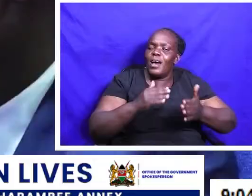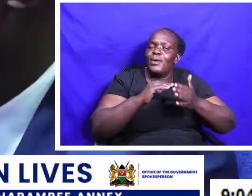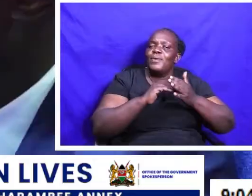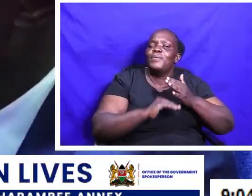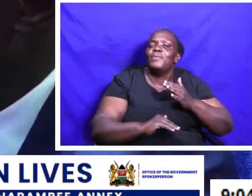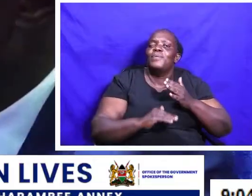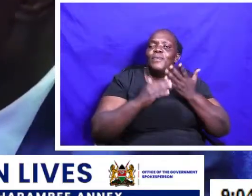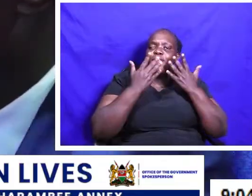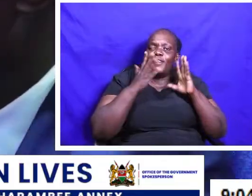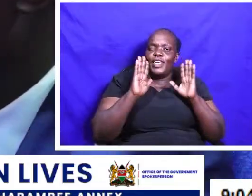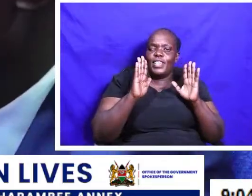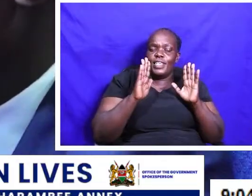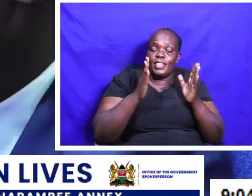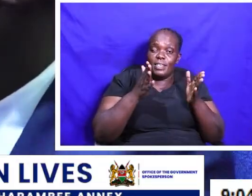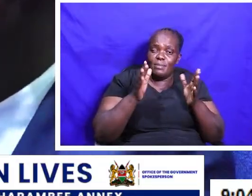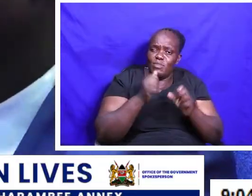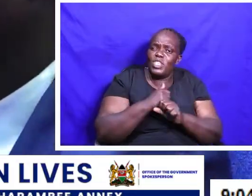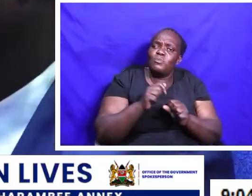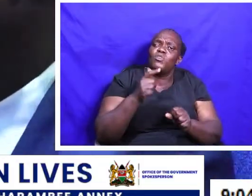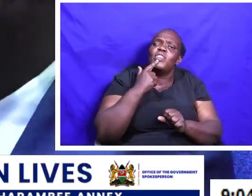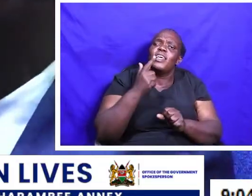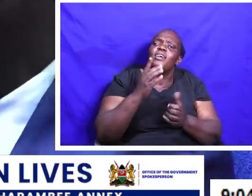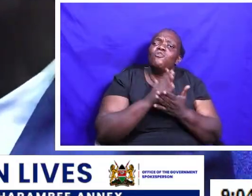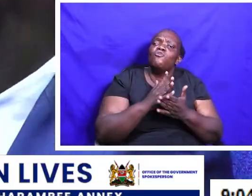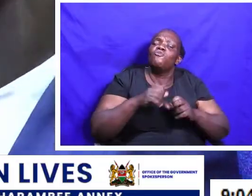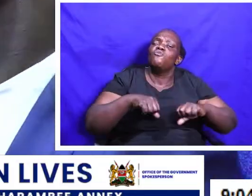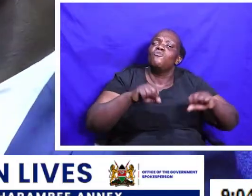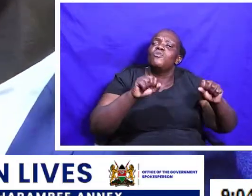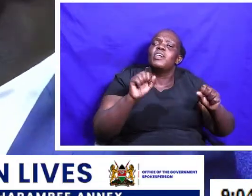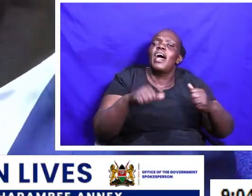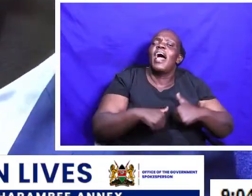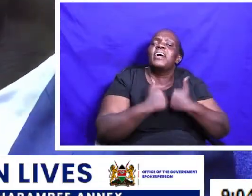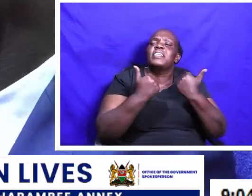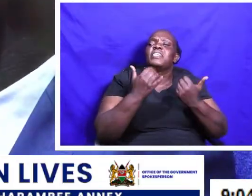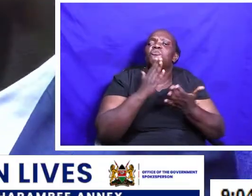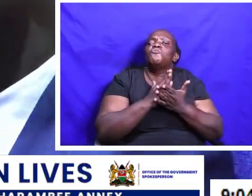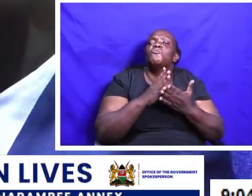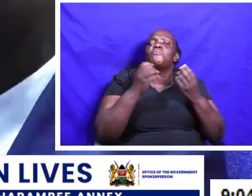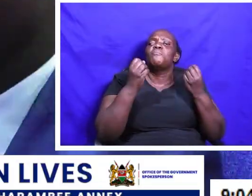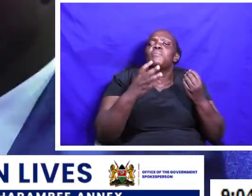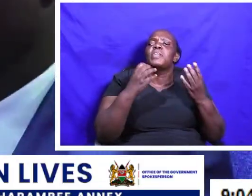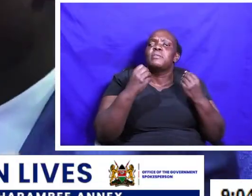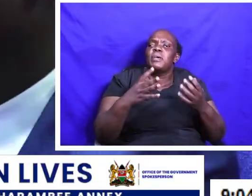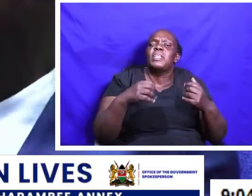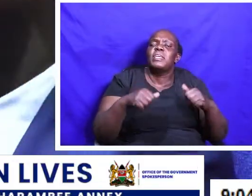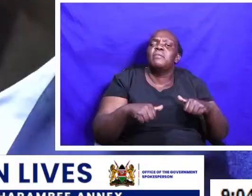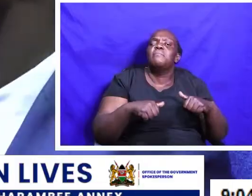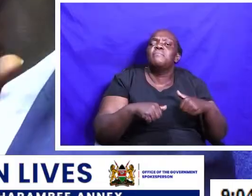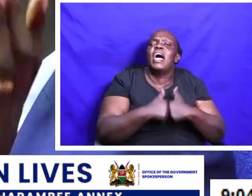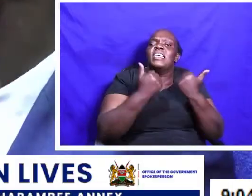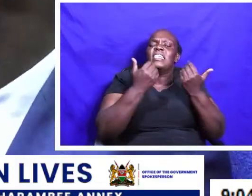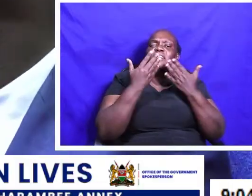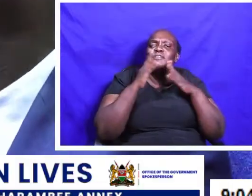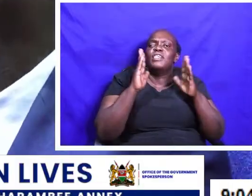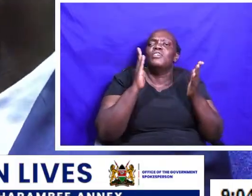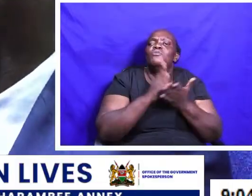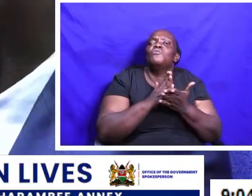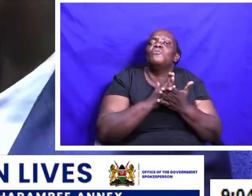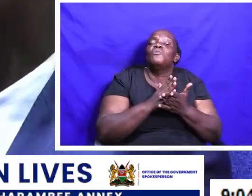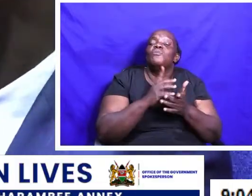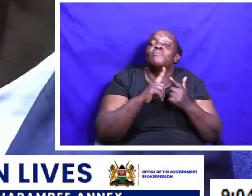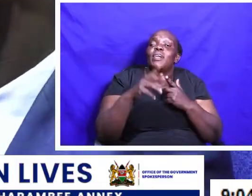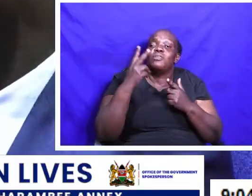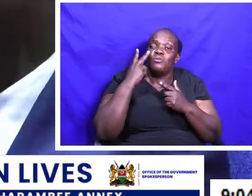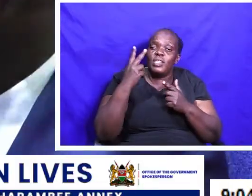za kupiga watu zimepunguka kabisa. Hatuwezi sema kwamba bodaboda hawapata ajali. Wengi sana, hata sasa ukienda Kenyatta utapata pengine wodi mzima